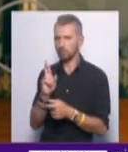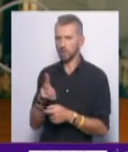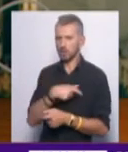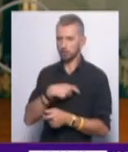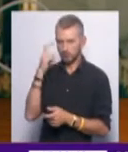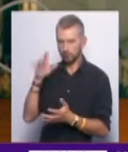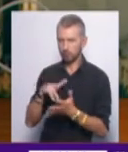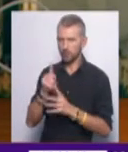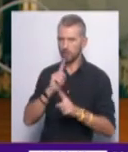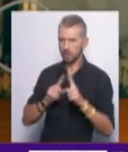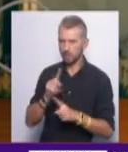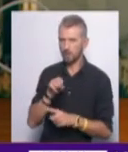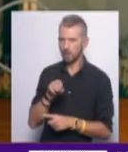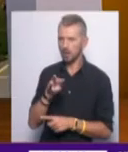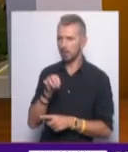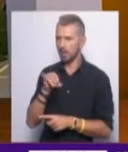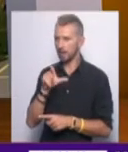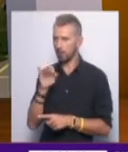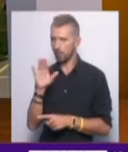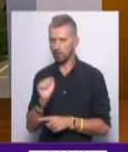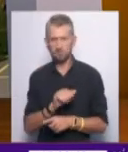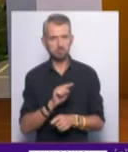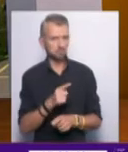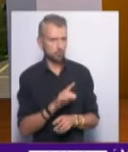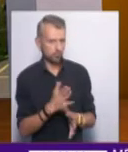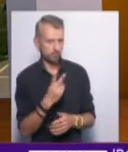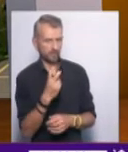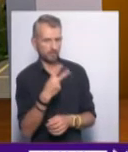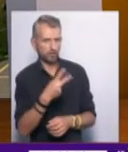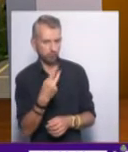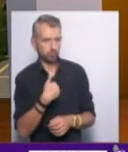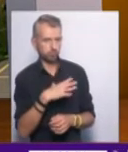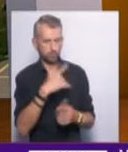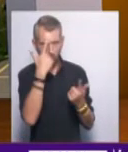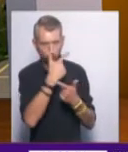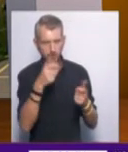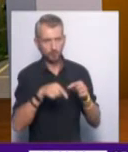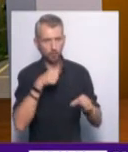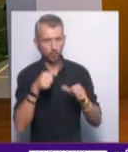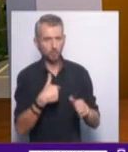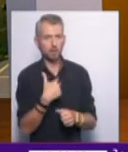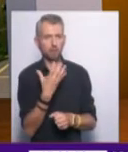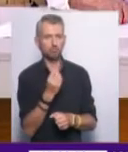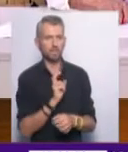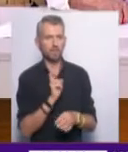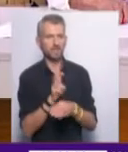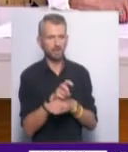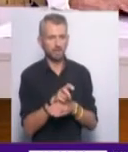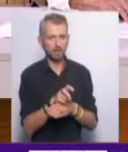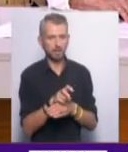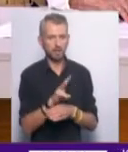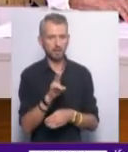ради Тетяну Меліхову? Ні, чого, в 222-й оголошували. Сьогодні, в цьому році, я ще відвідала